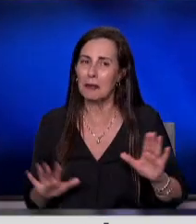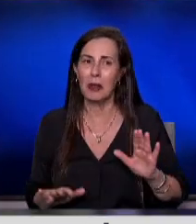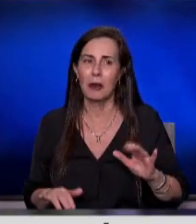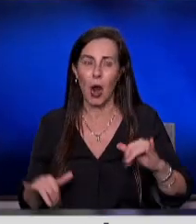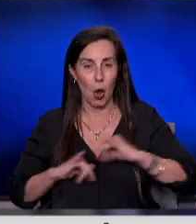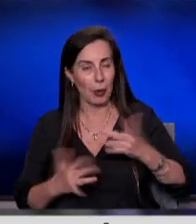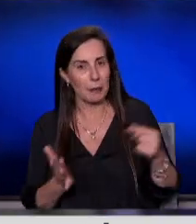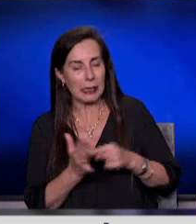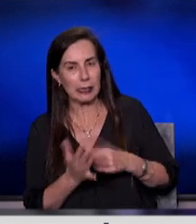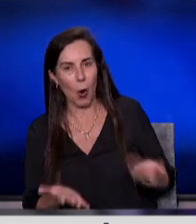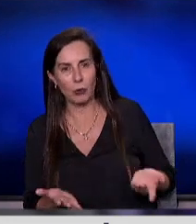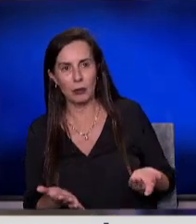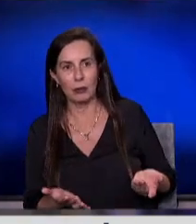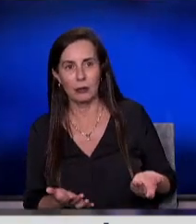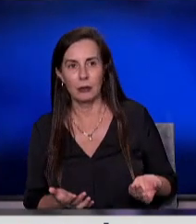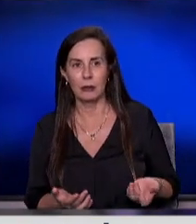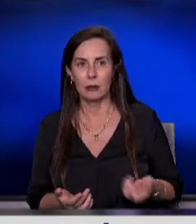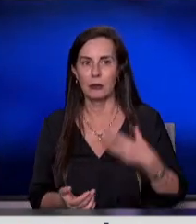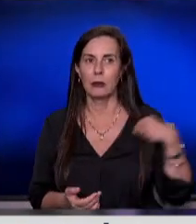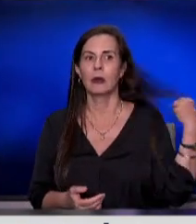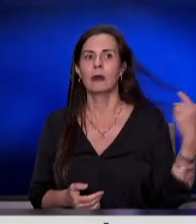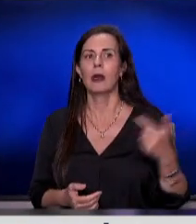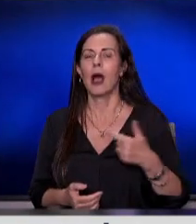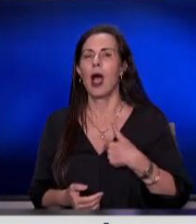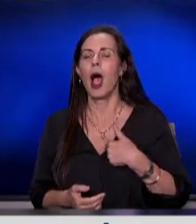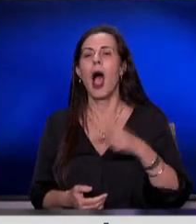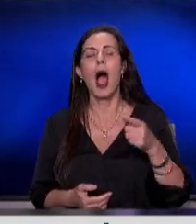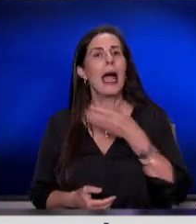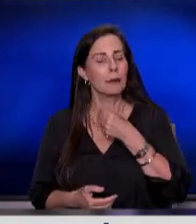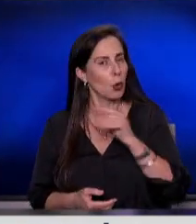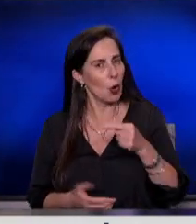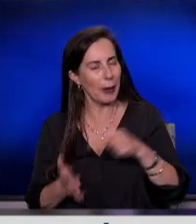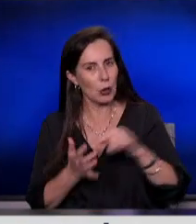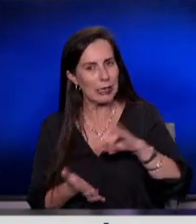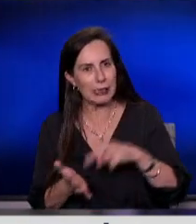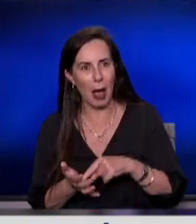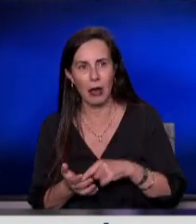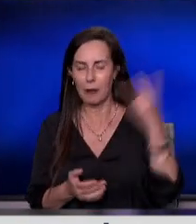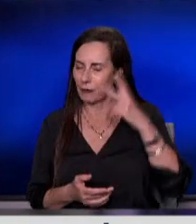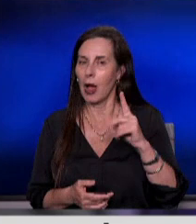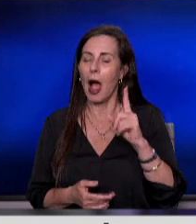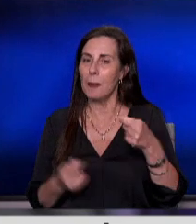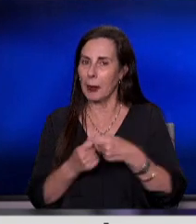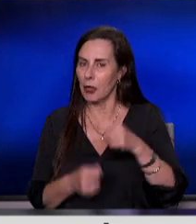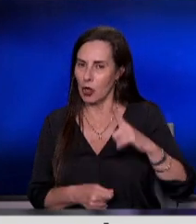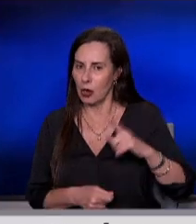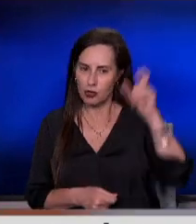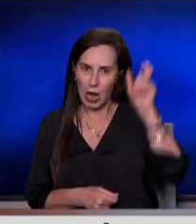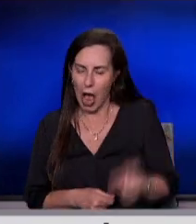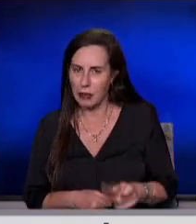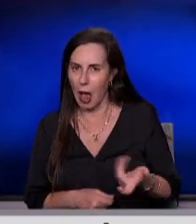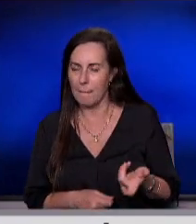מה גורמים? אני ברמה הכללית, אבל אני... להתמכרות? בוודאי, אבל ברמה האישיותית של הבן